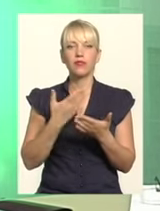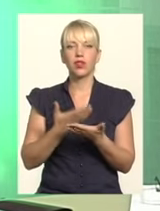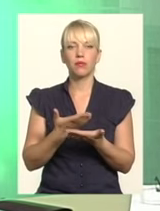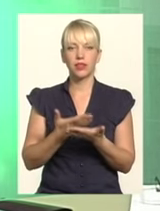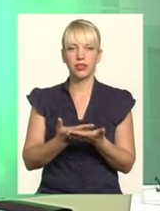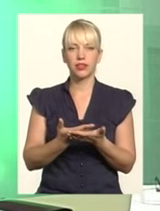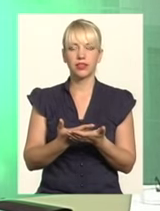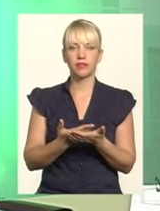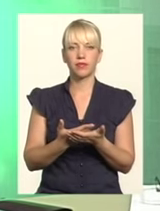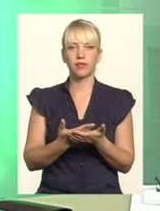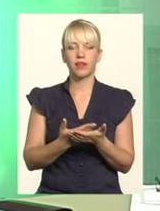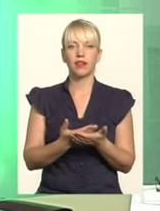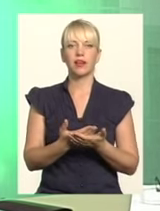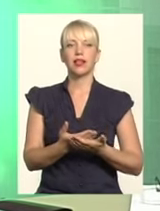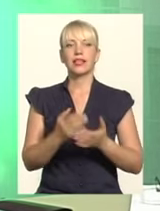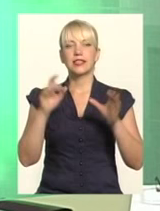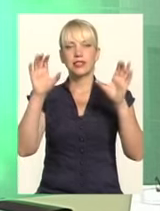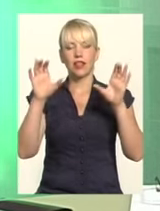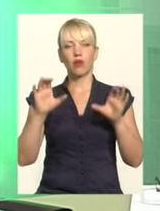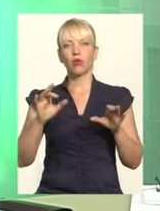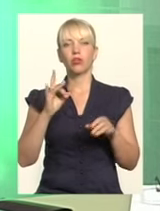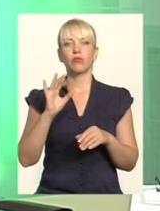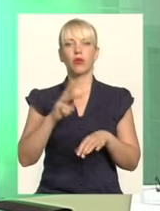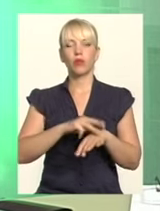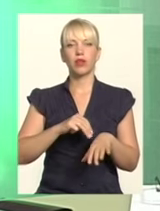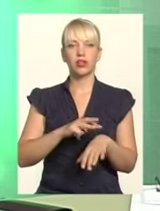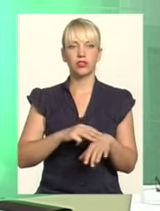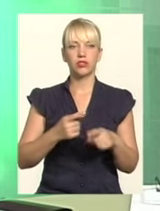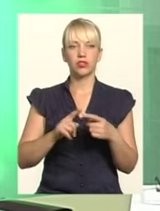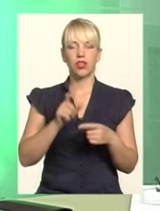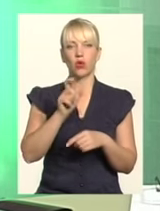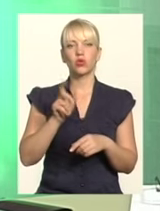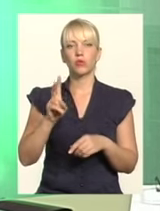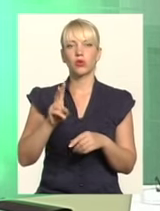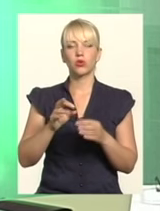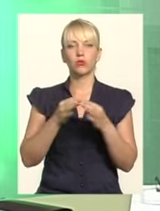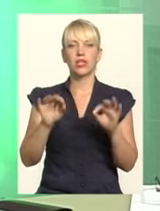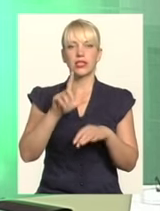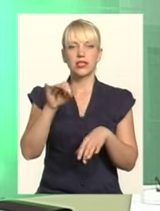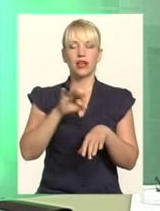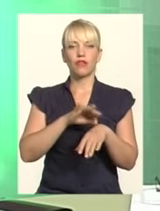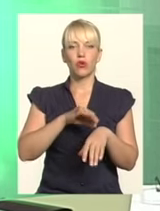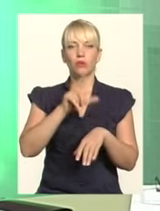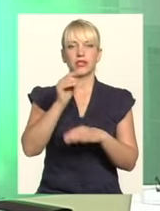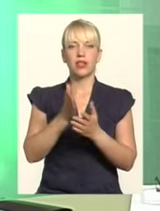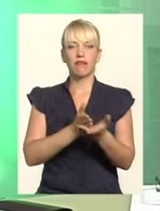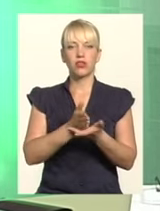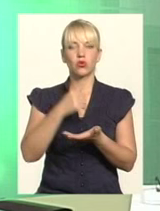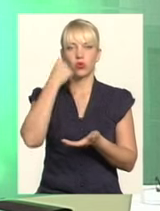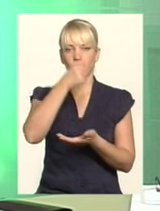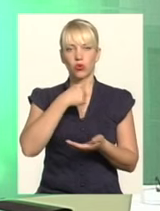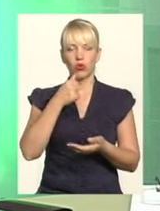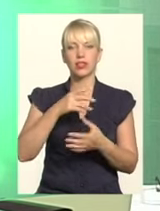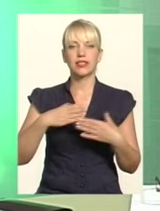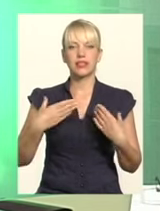це, наприклад, закон про міліцію, це особи, які звільнені за хворобою, за вислугу років,